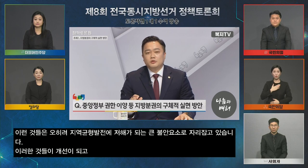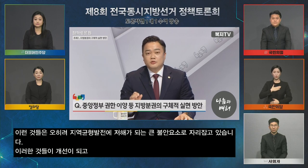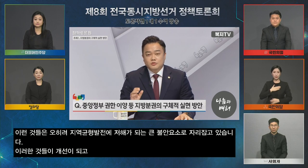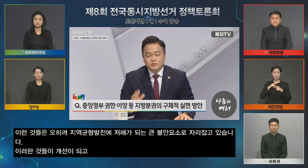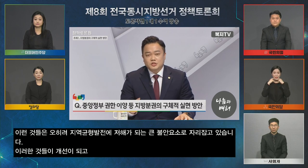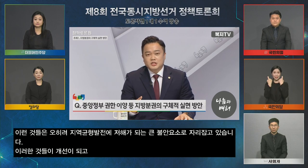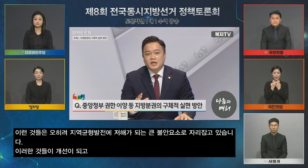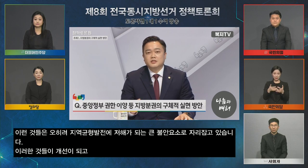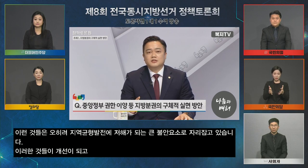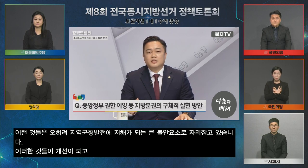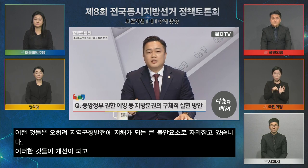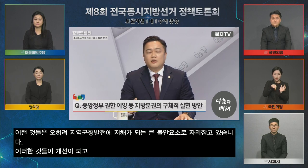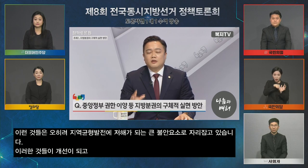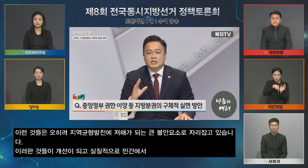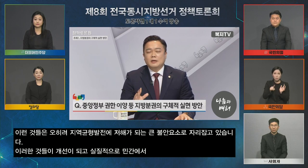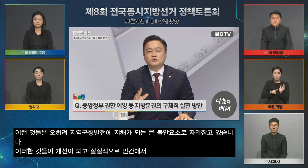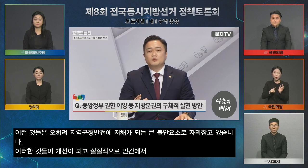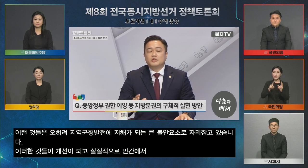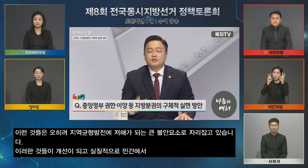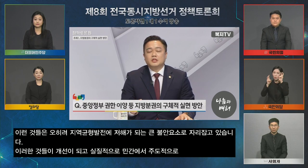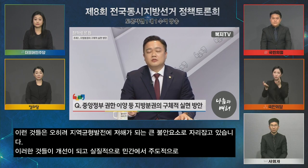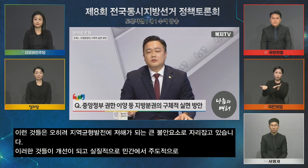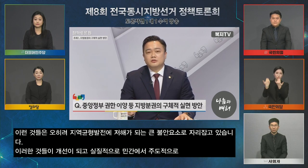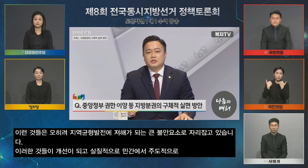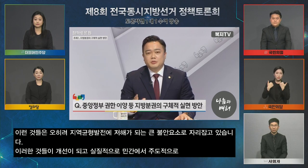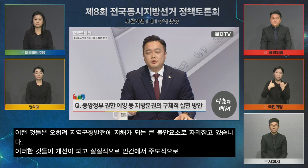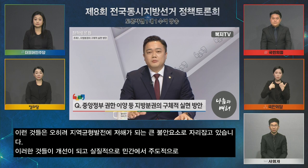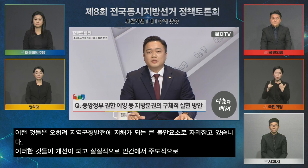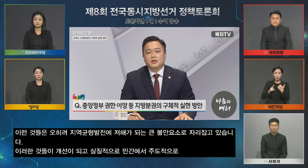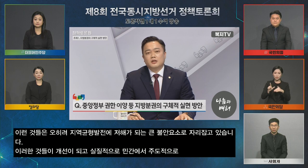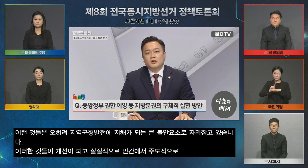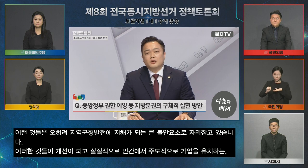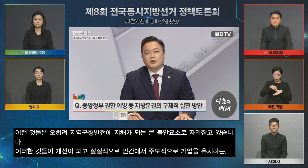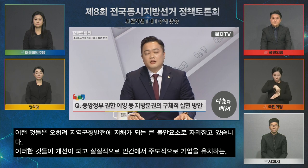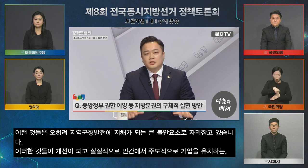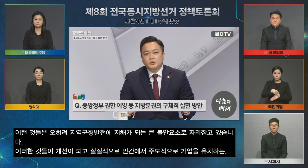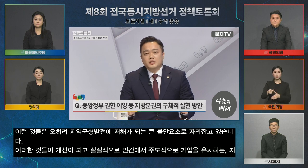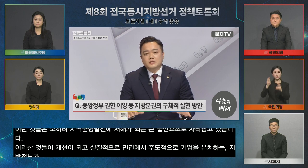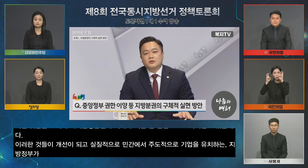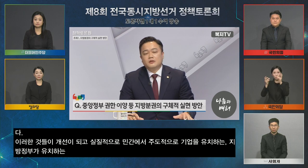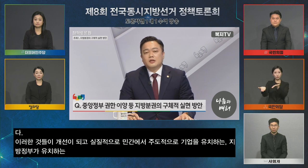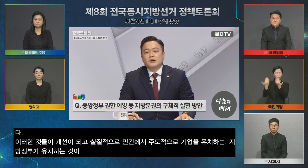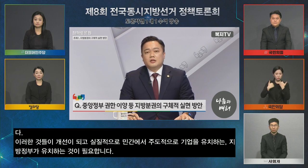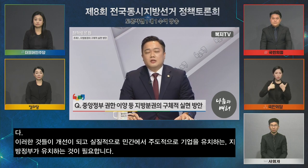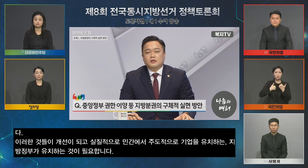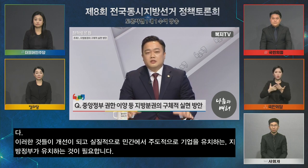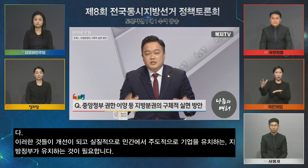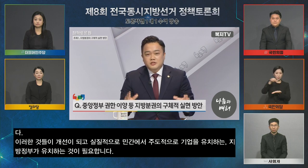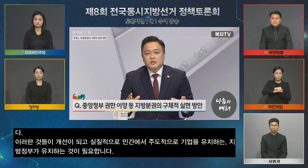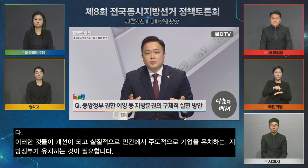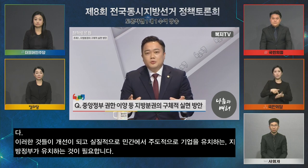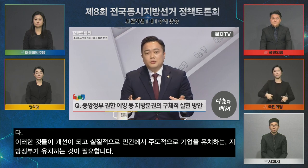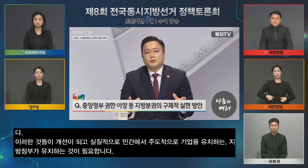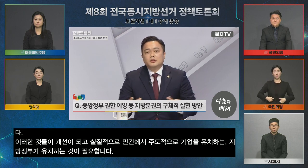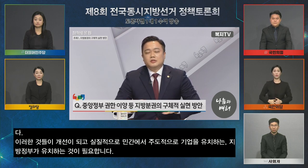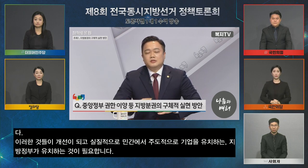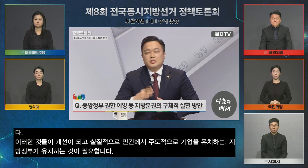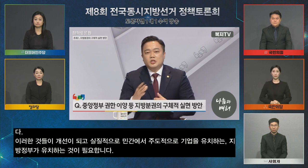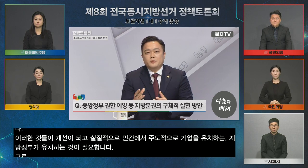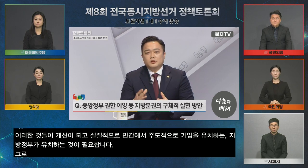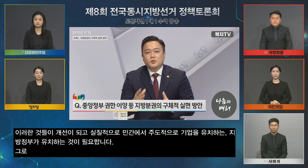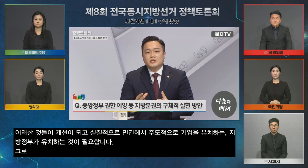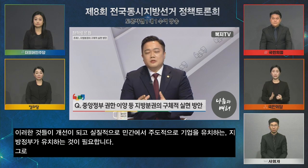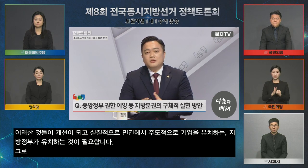기업을 유치하는, 지방정부가 유치하는 것이 필요합니다. 그로 인해서 실질적으로